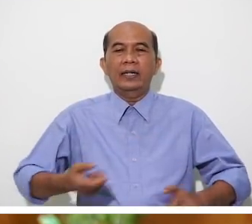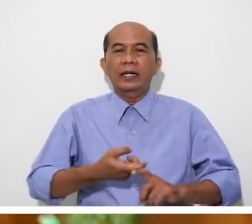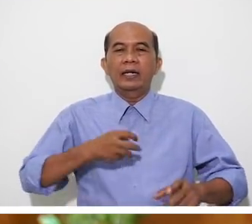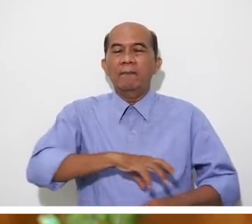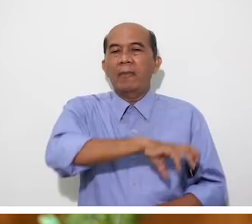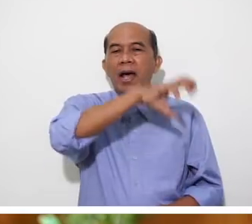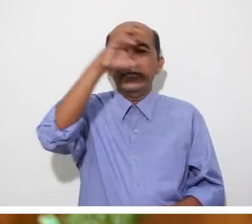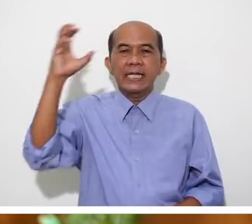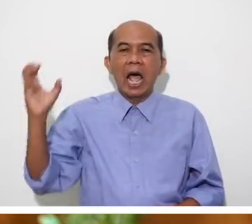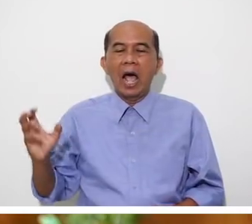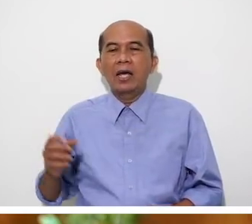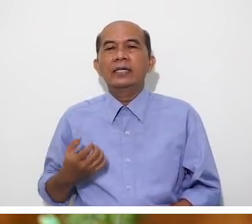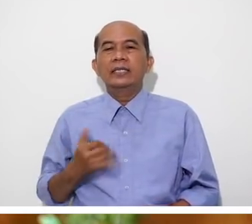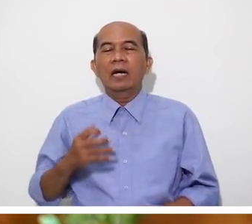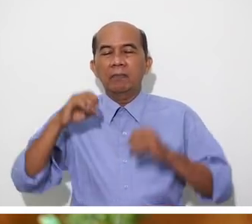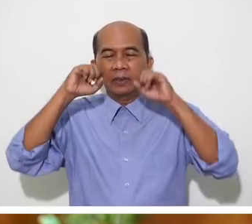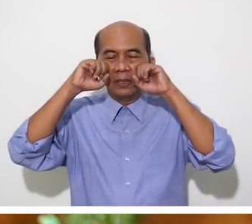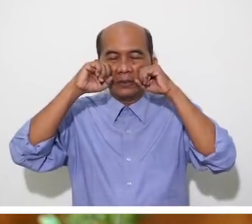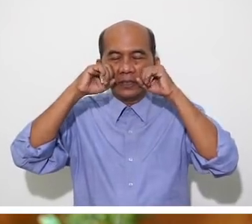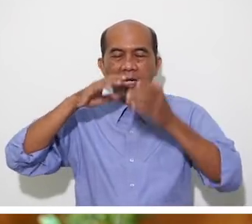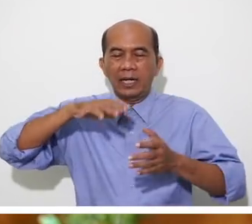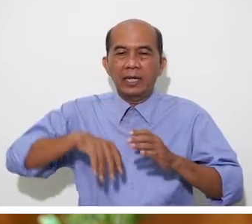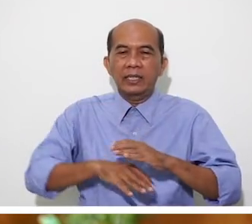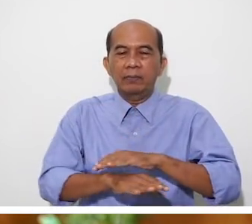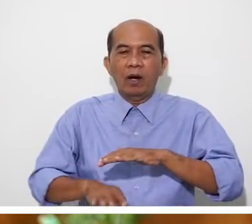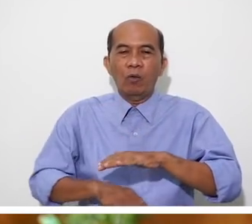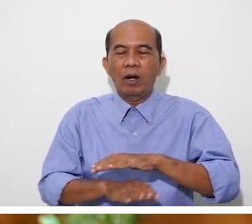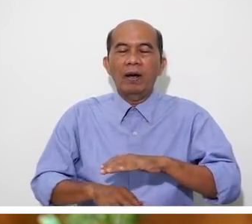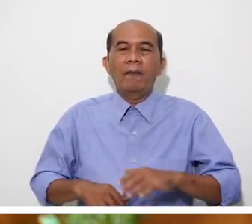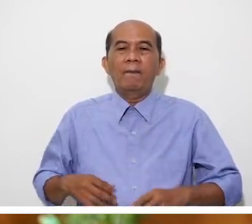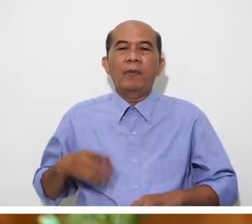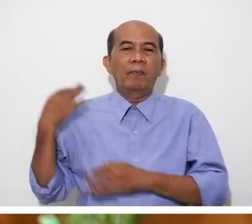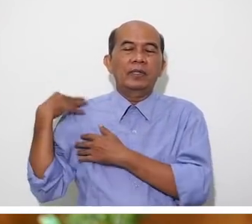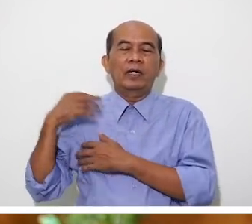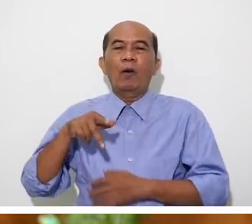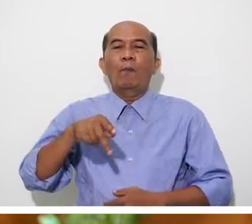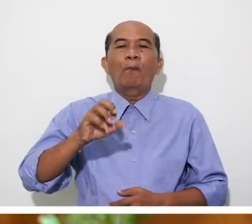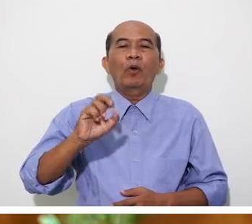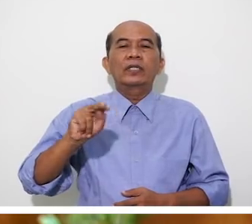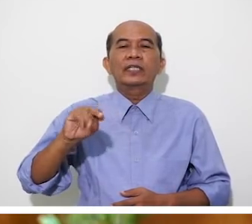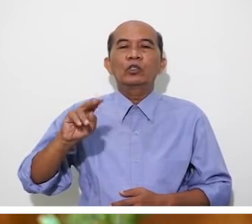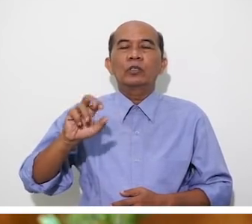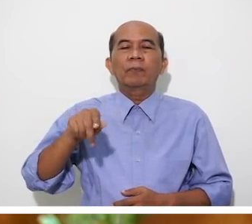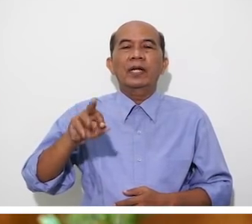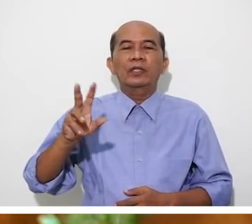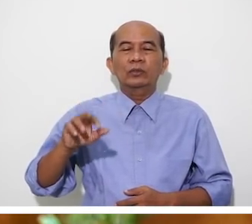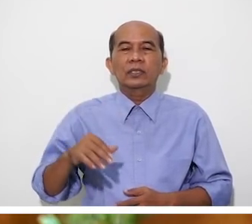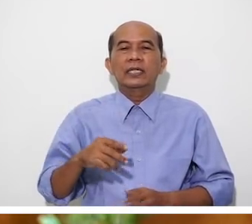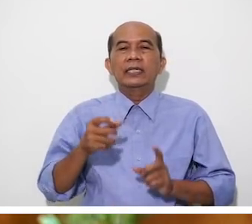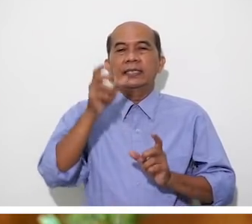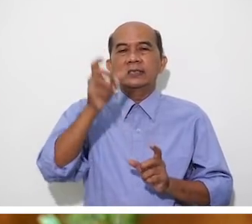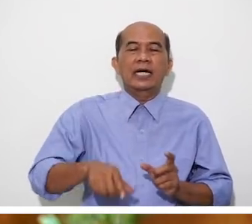dari anak dara Maria, yang menderita sengsara di bawah pemerintahan Pontius Pilatus.